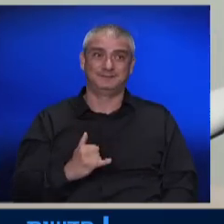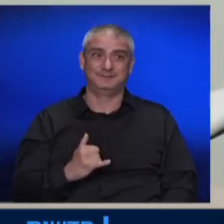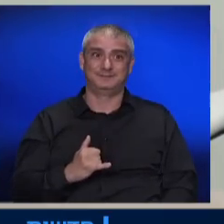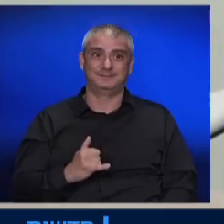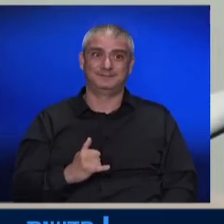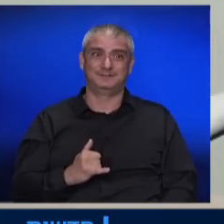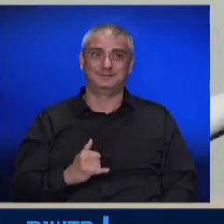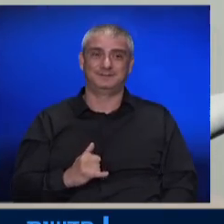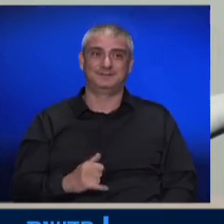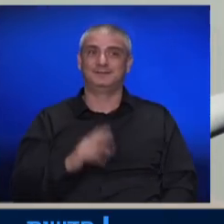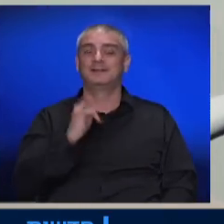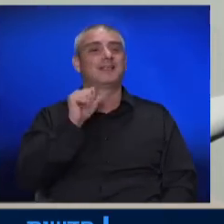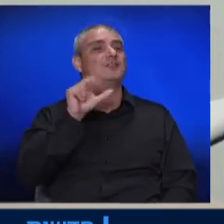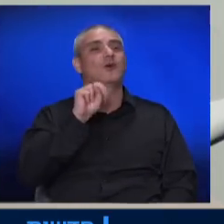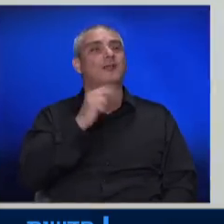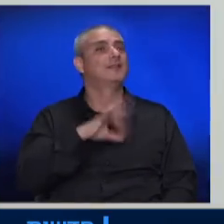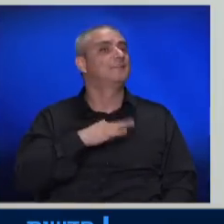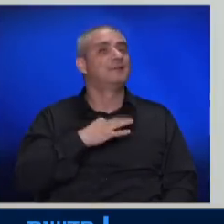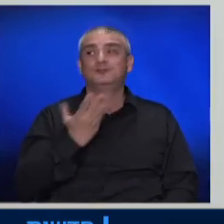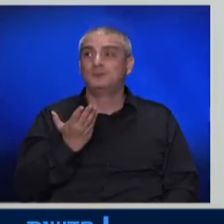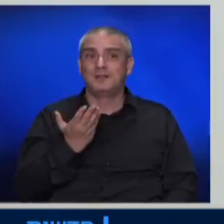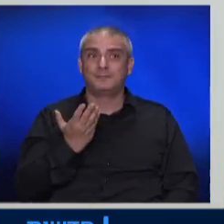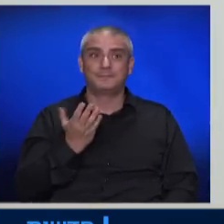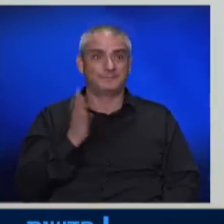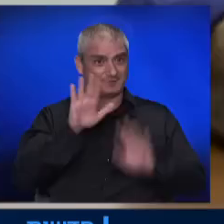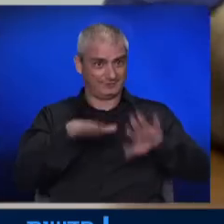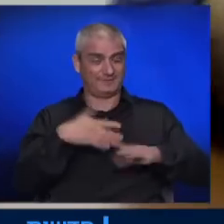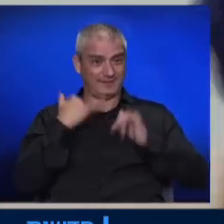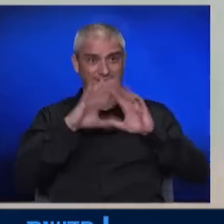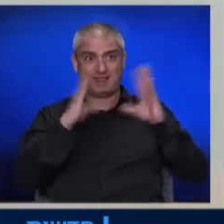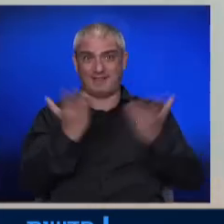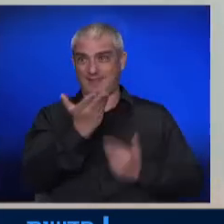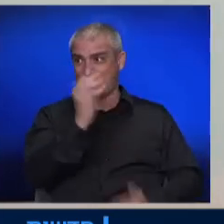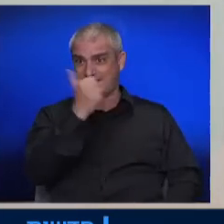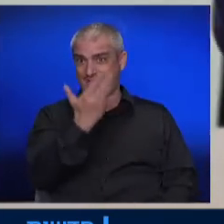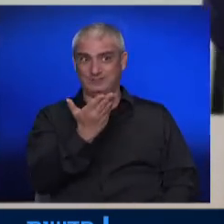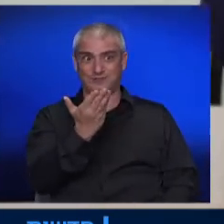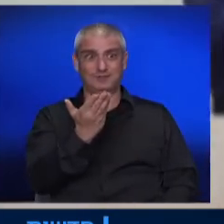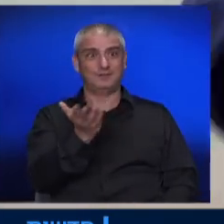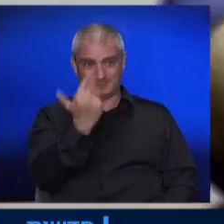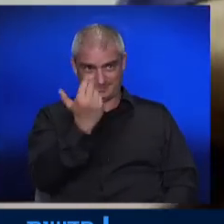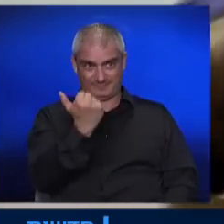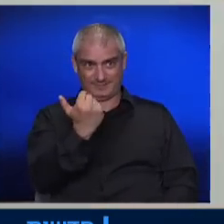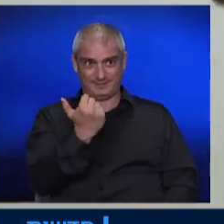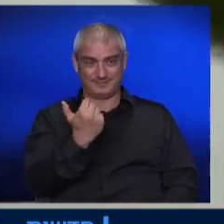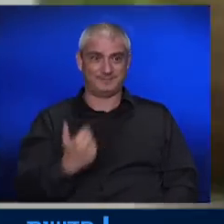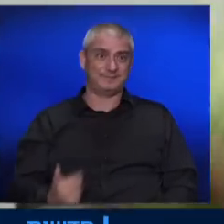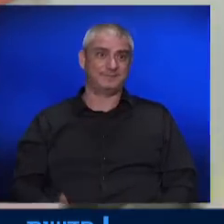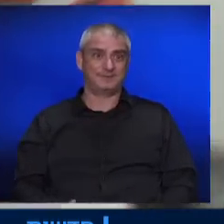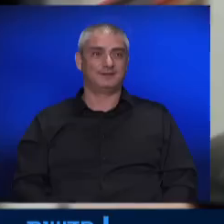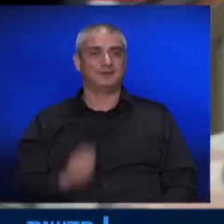כן, אורן. מה נשמע? שם. הבאתי לך אבטיח, קודם כל. יאללה, פלא. יפי,